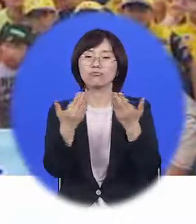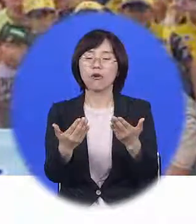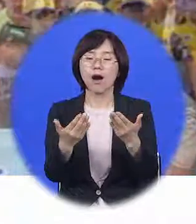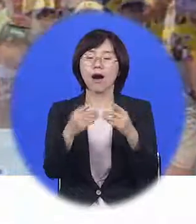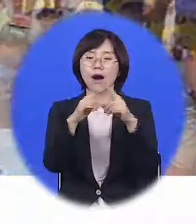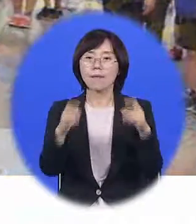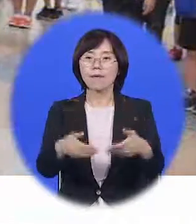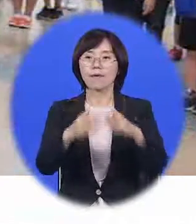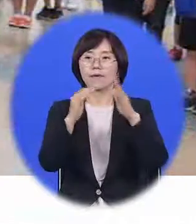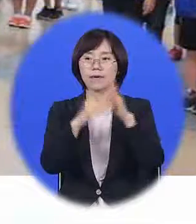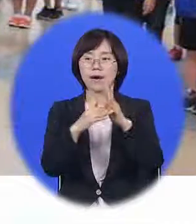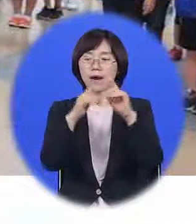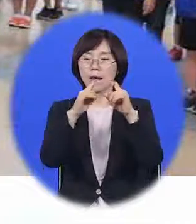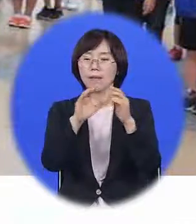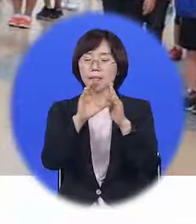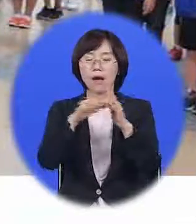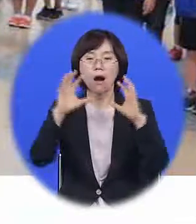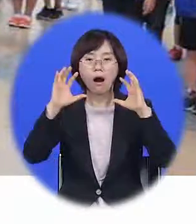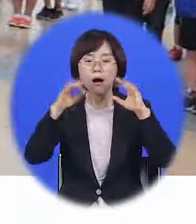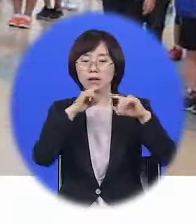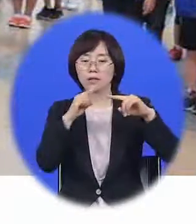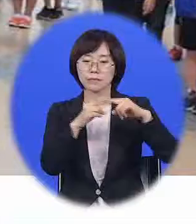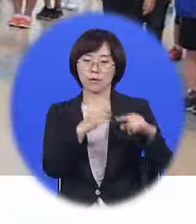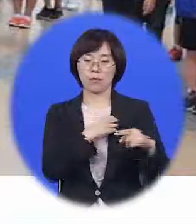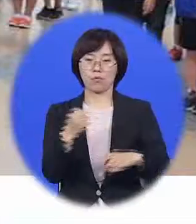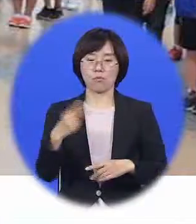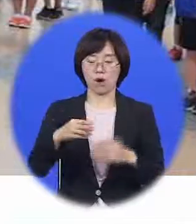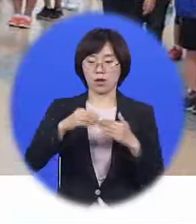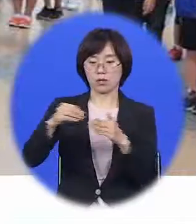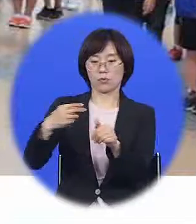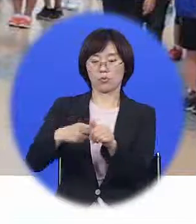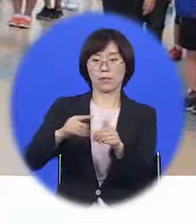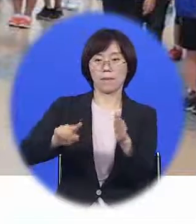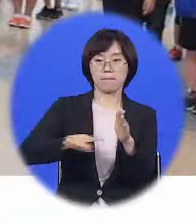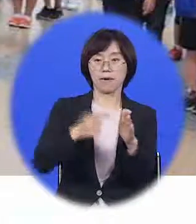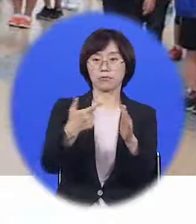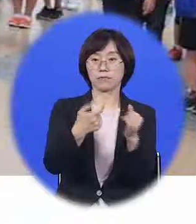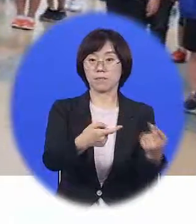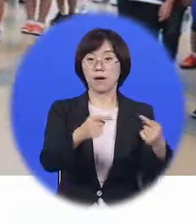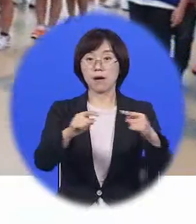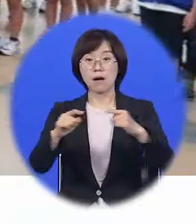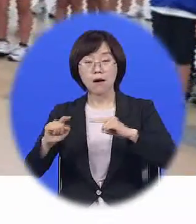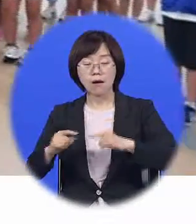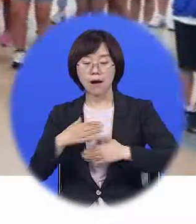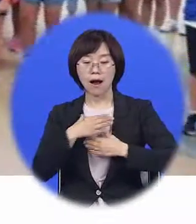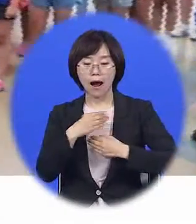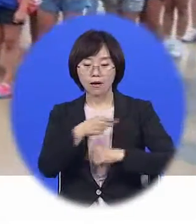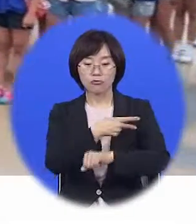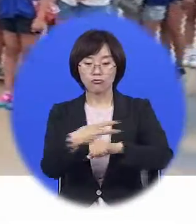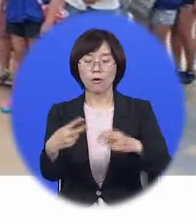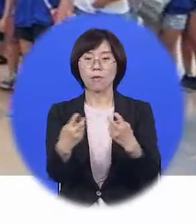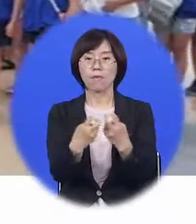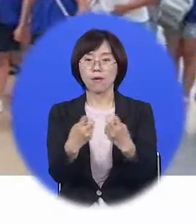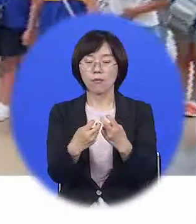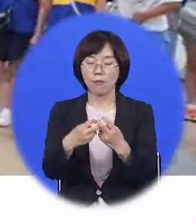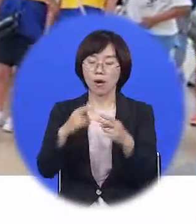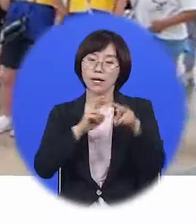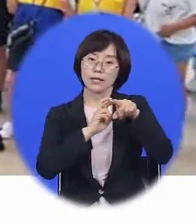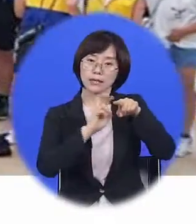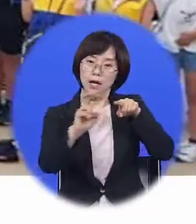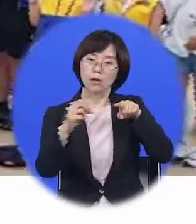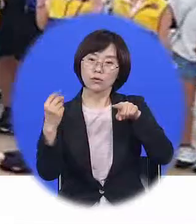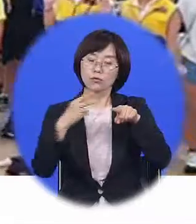열었습니다. 캠프에는 어린이 적십자 단원과 지도교사 160여 명이 참가해 안전수영법과 짚라인